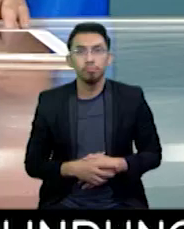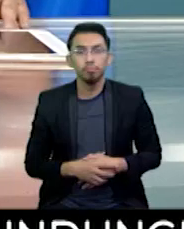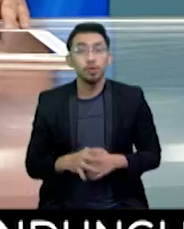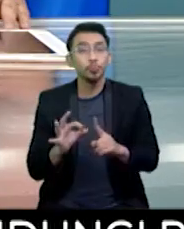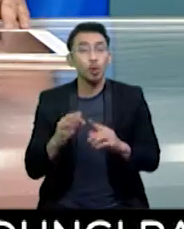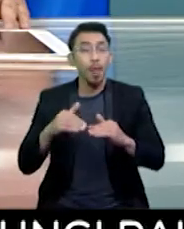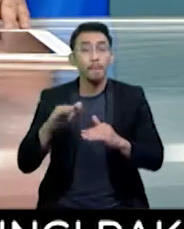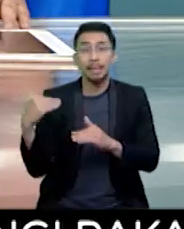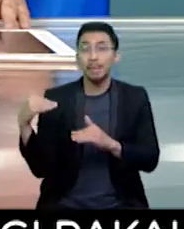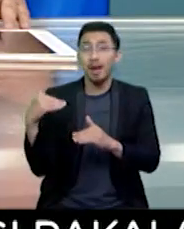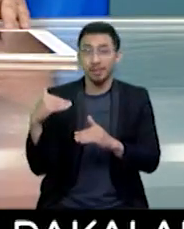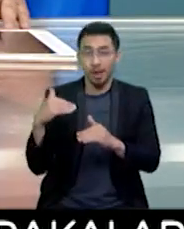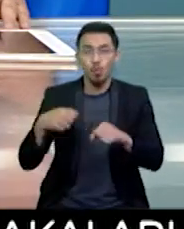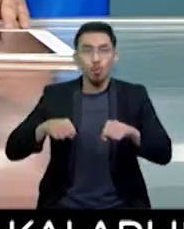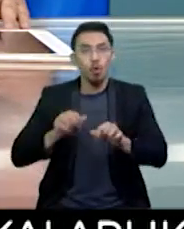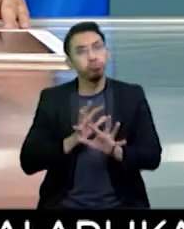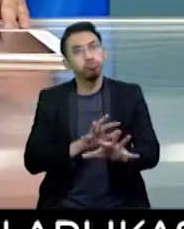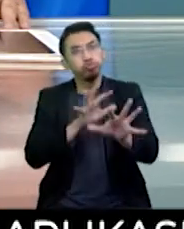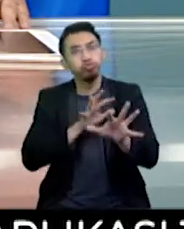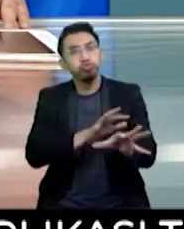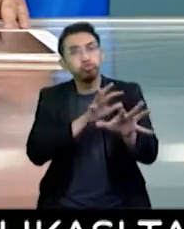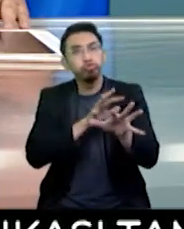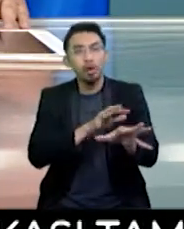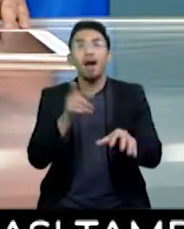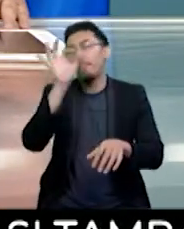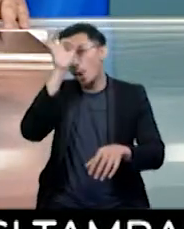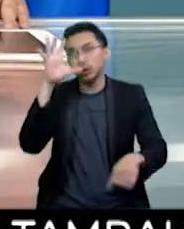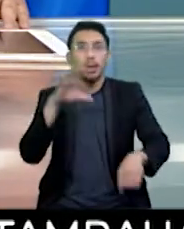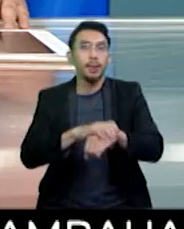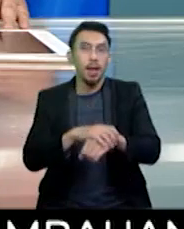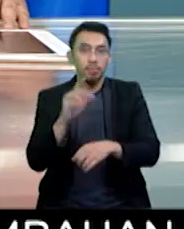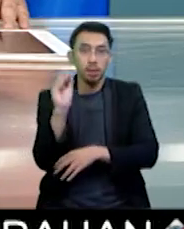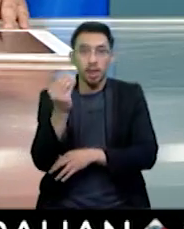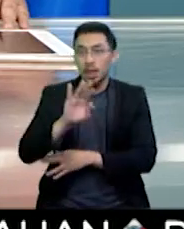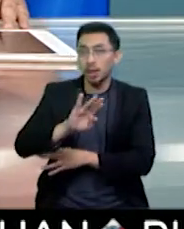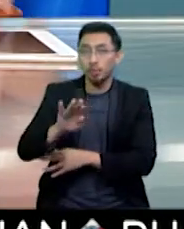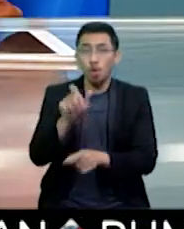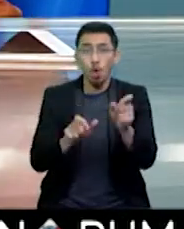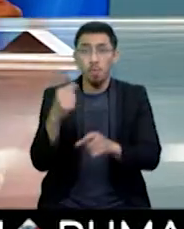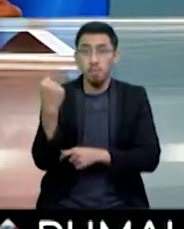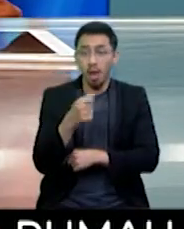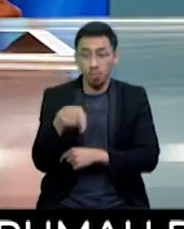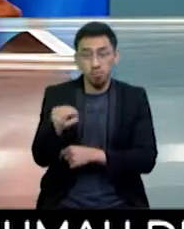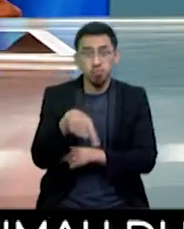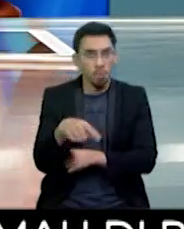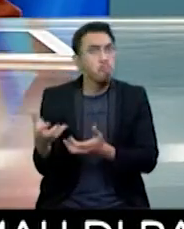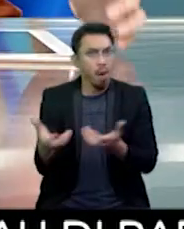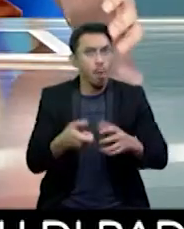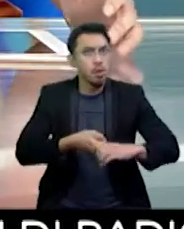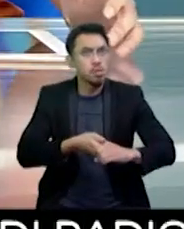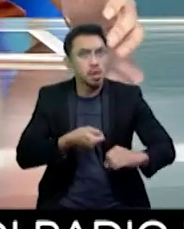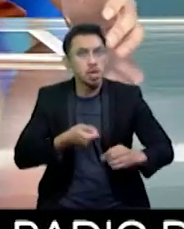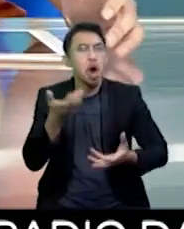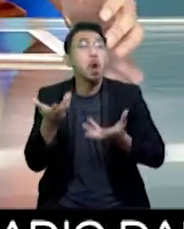20 remaja berkonvoi sepeda motor terjaring razia polisi di wilayah Jakarta Timur para pelaku membawa senjata diduga